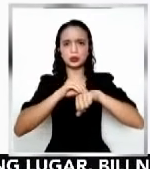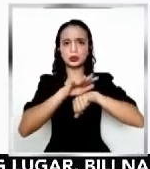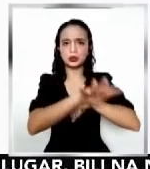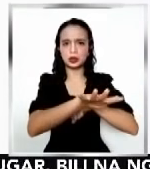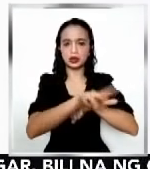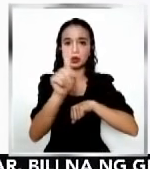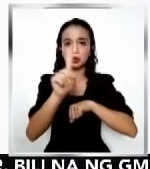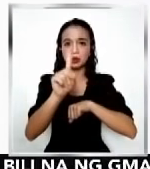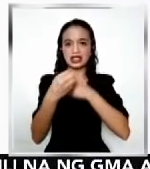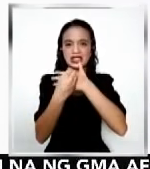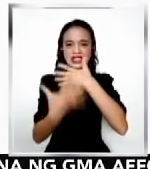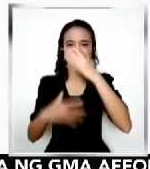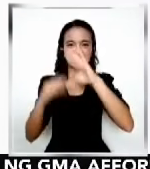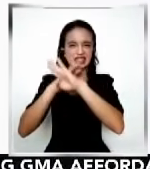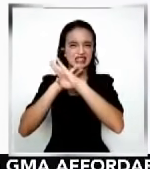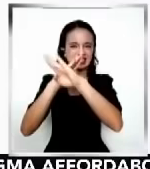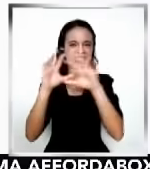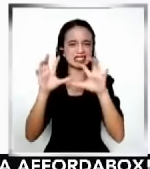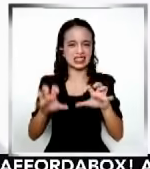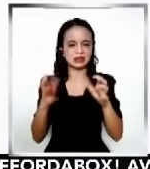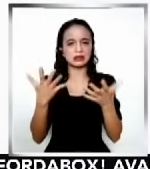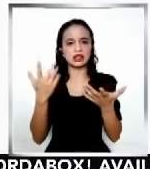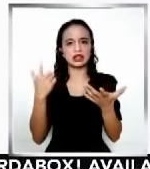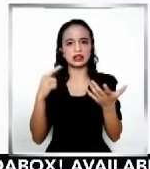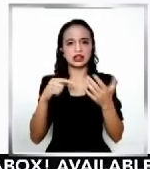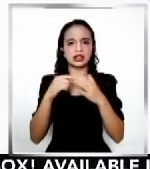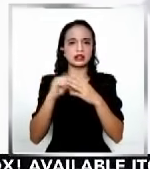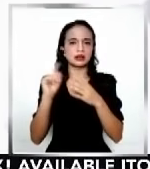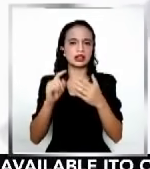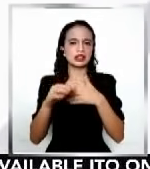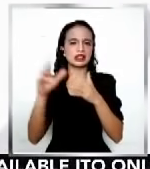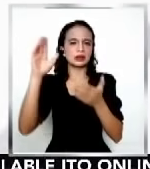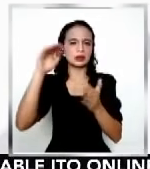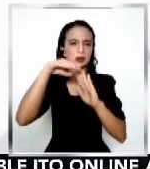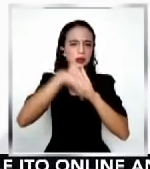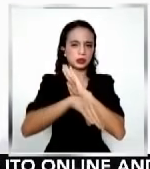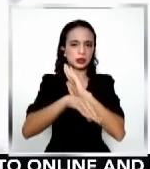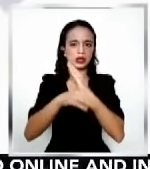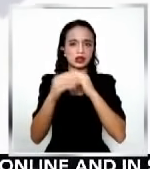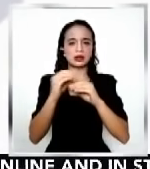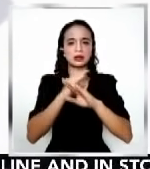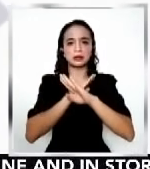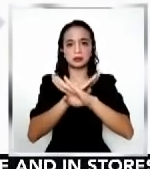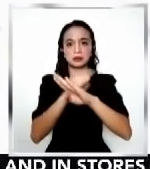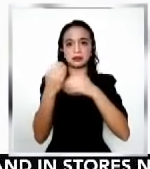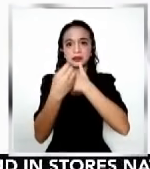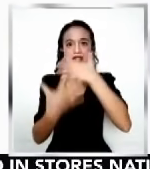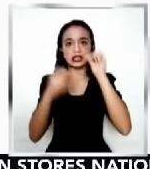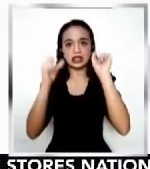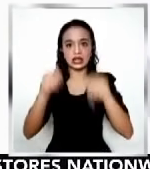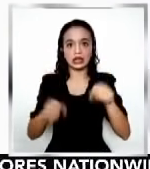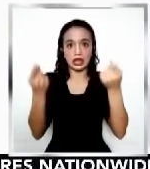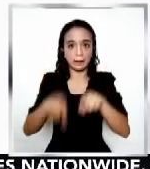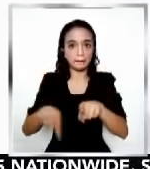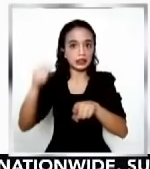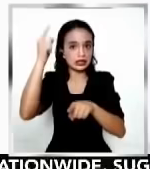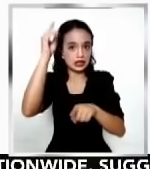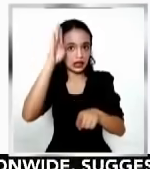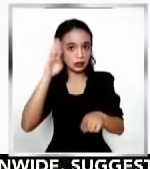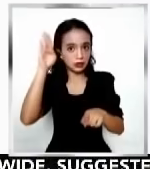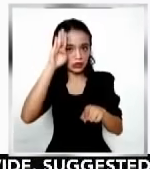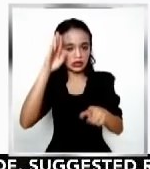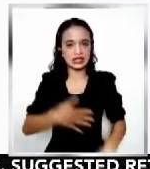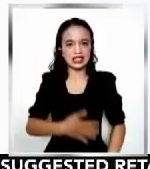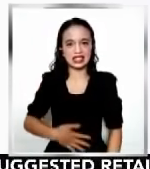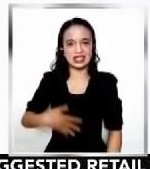may kasamang pagbagsak ng blood platelets. Ang blood clot pwedeng mangyari sa utak, tiyan o arteries na minsan